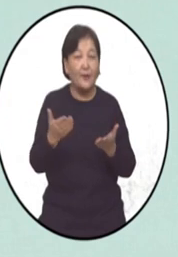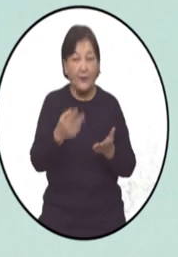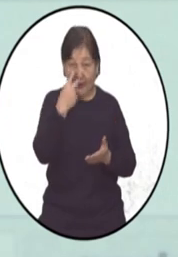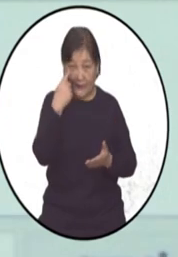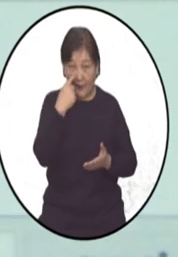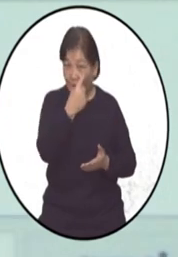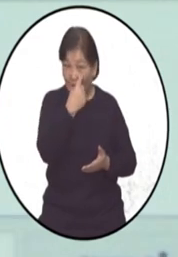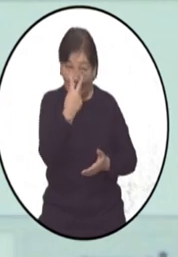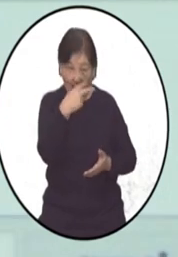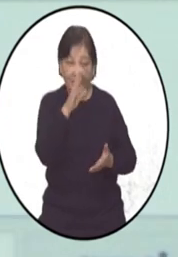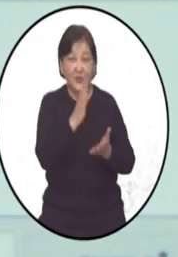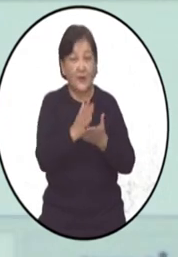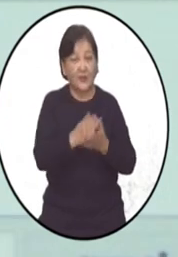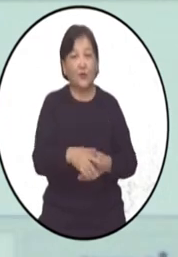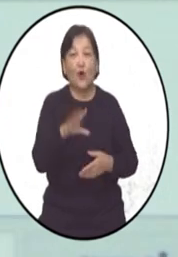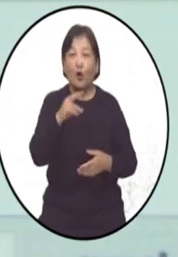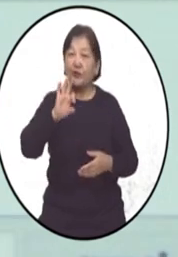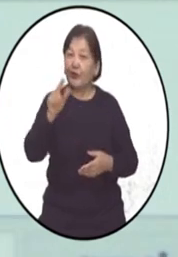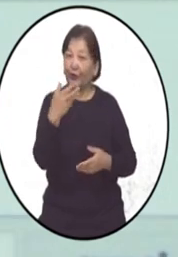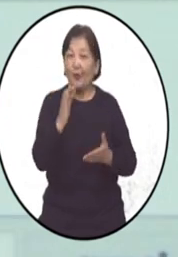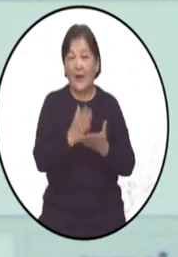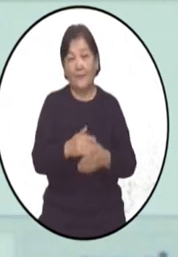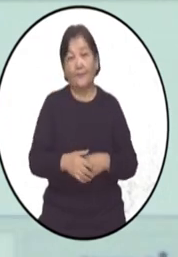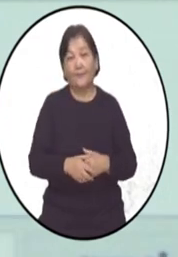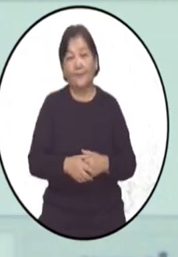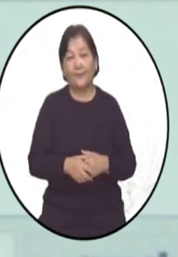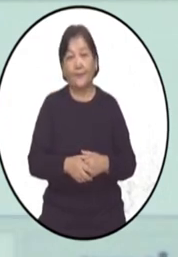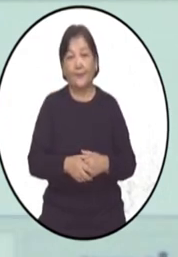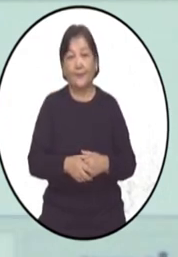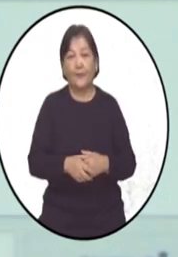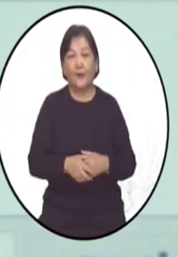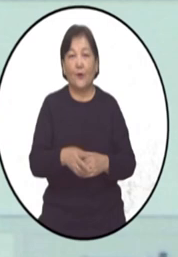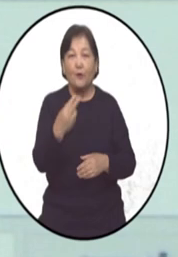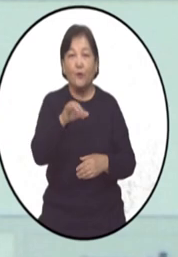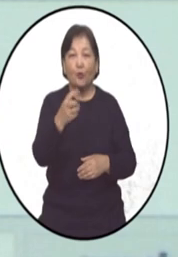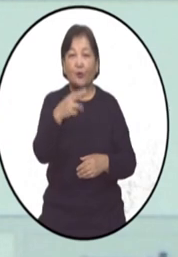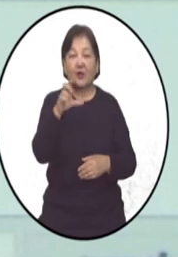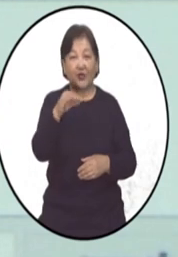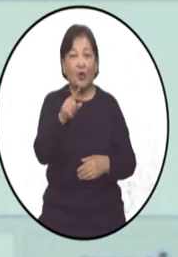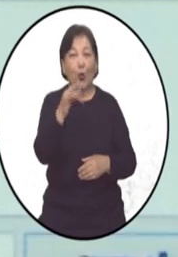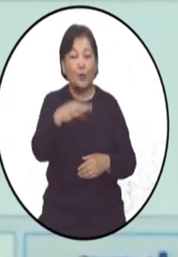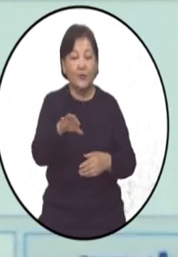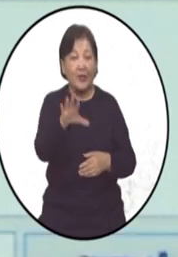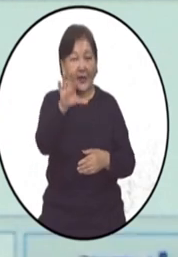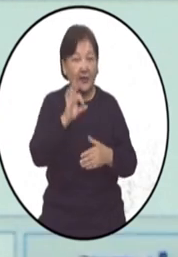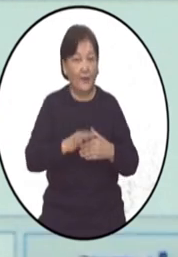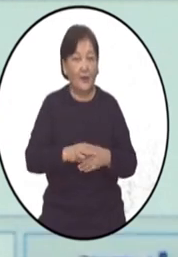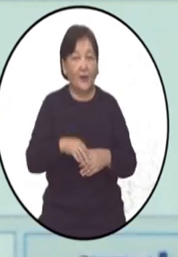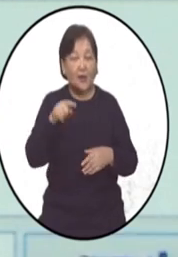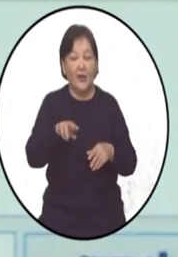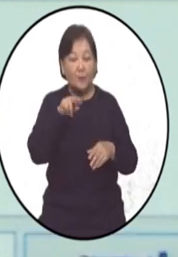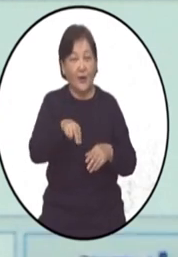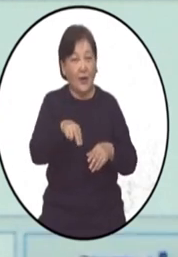байгаа фоло алгоритм дээр нэг онцлог нь. За би начаал хурдыг нь бол дундаж хурдаар авчи. За тэгээ программыг